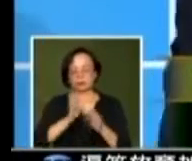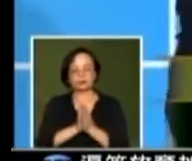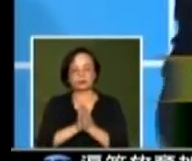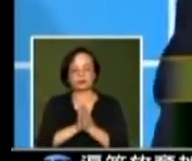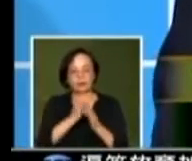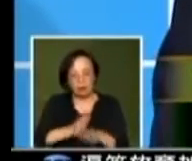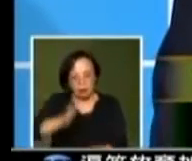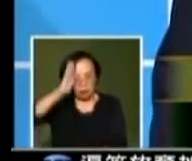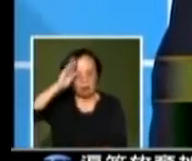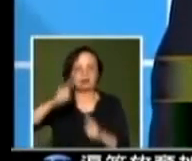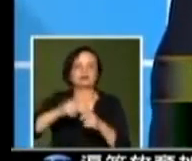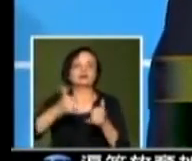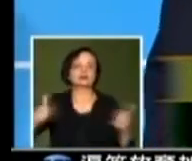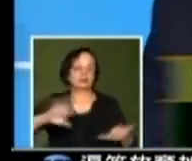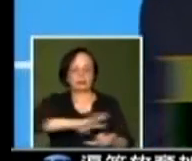道歉，安尼好无？